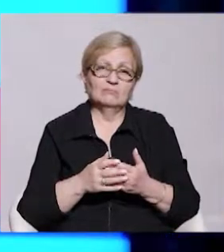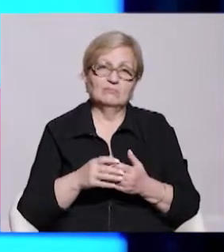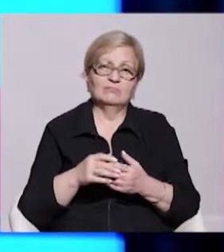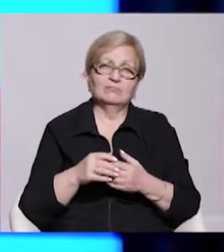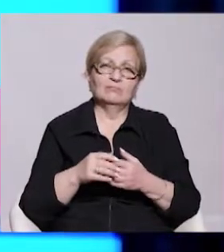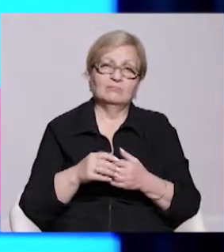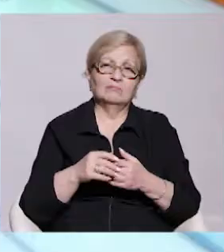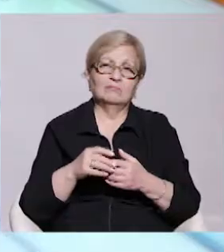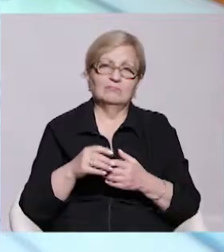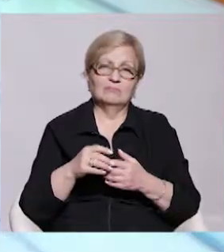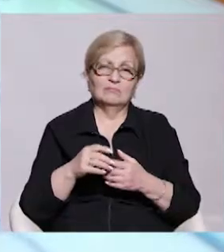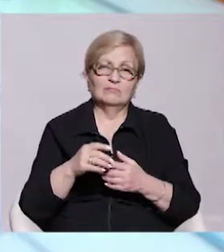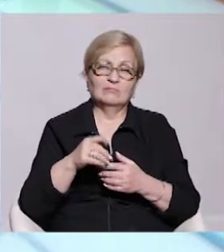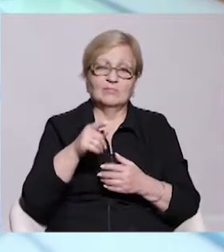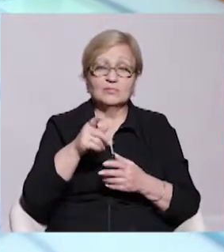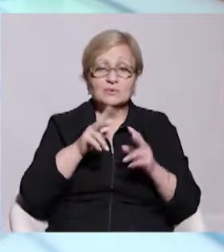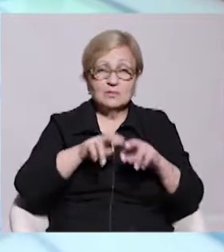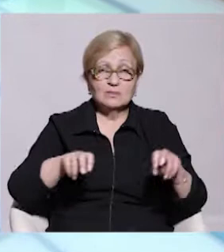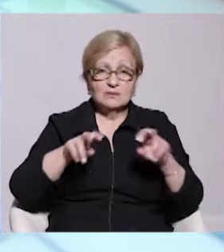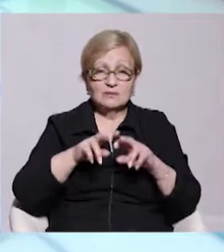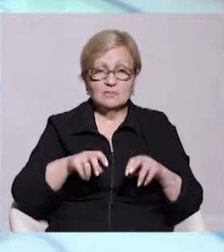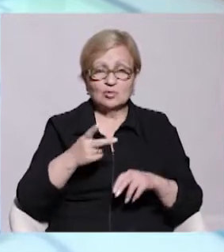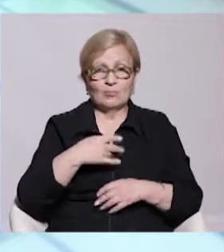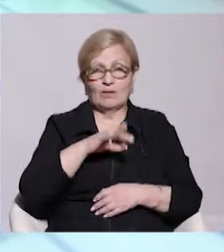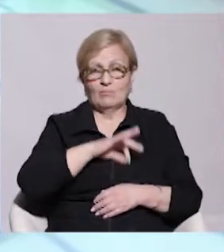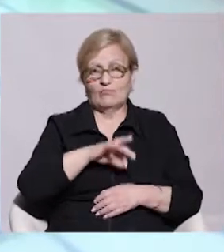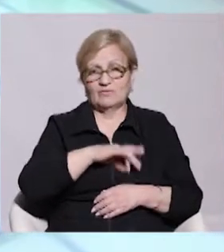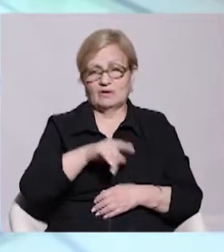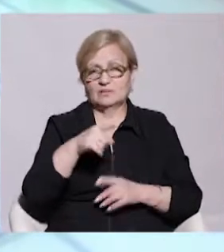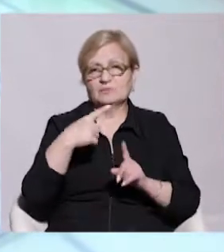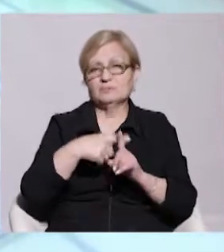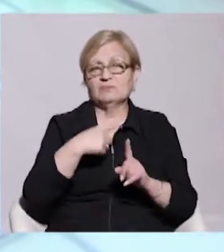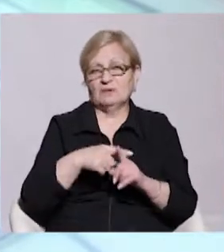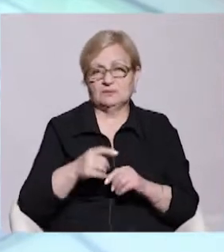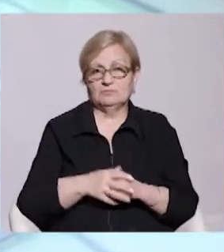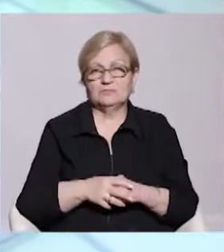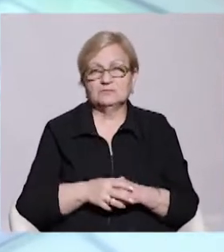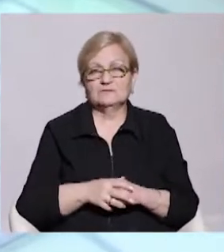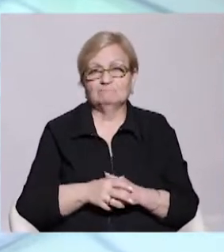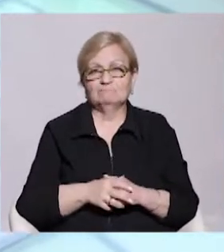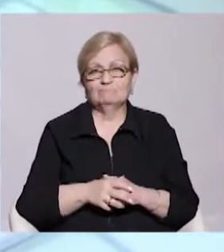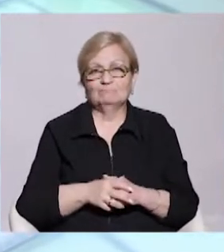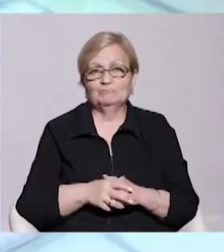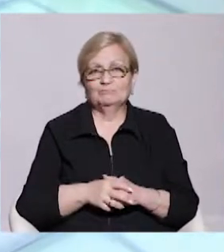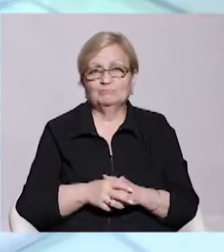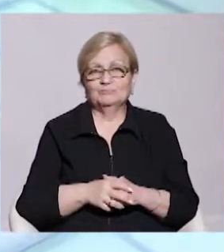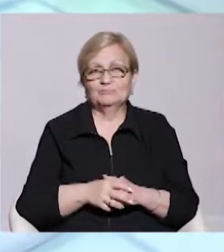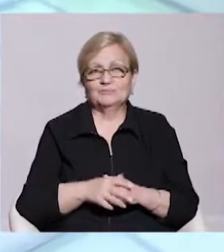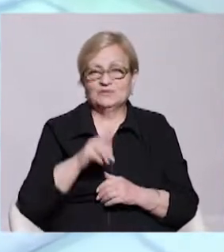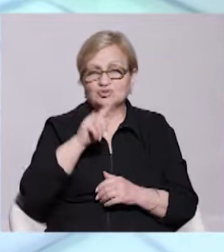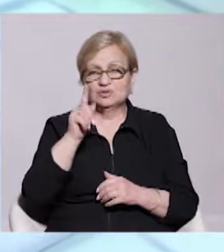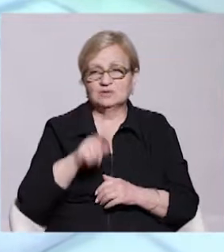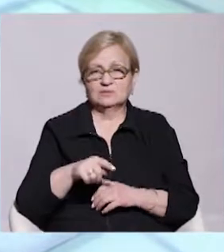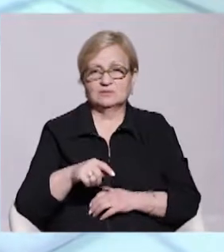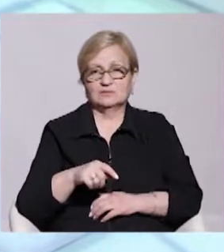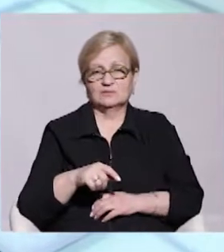ამოსახსნელათაც, რომლის გასარკვევადაც ჩვენ გამოვიყენებთ მიმატებას. აი ასეთი შეკითხვა. აი